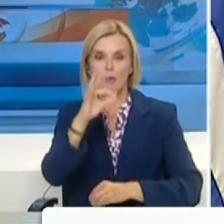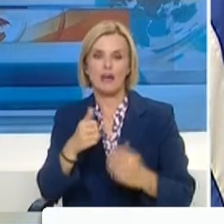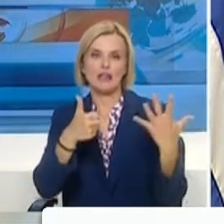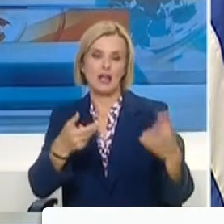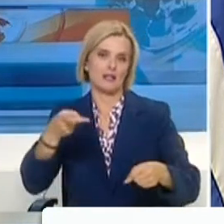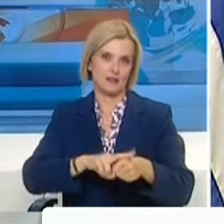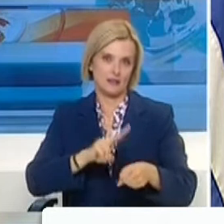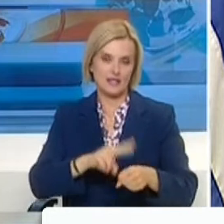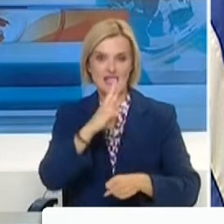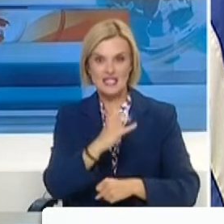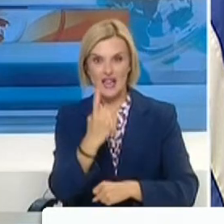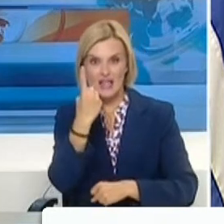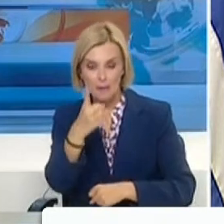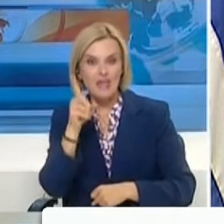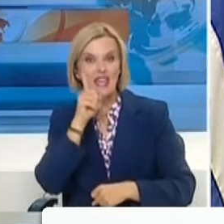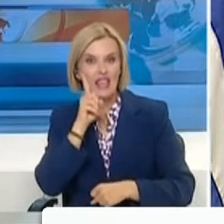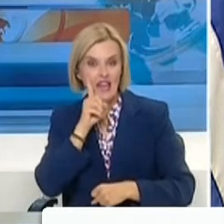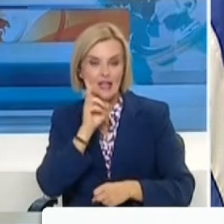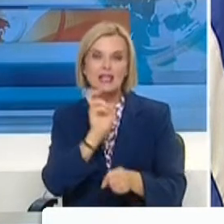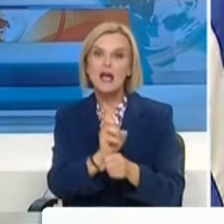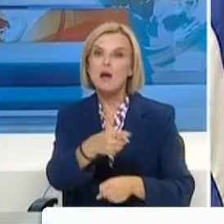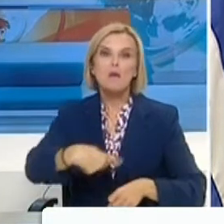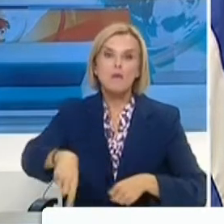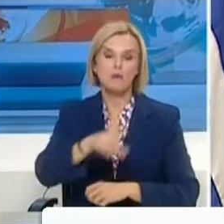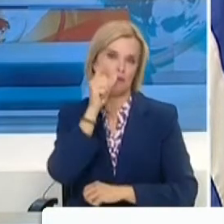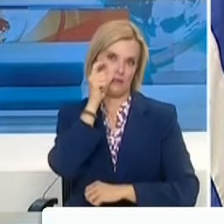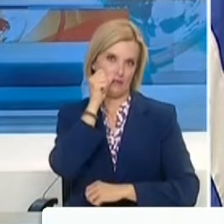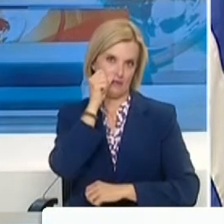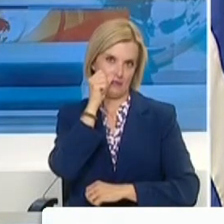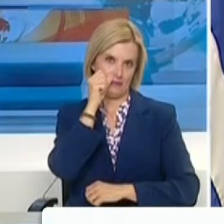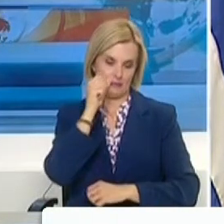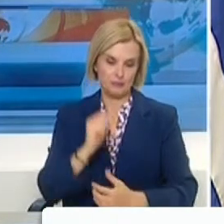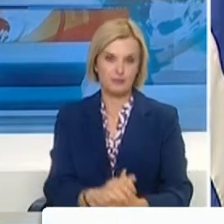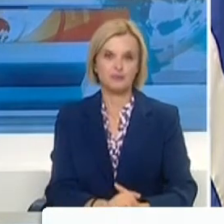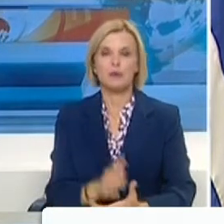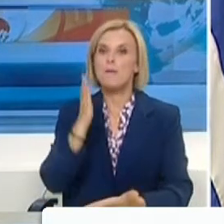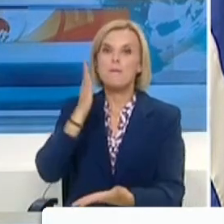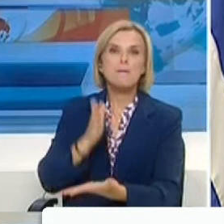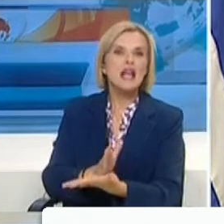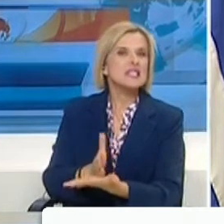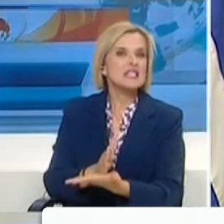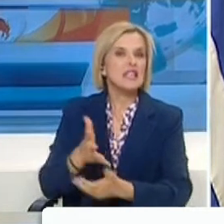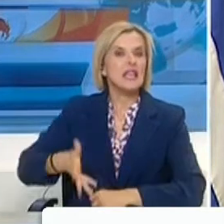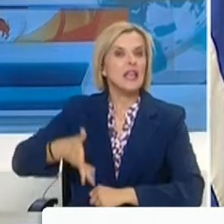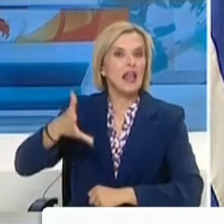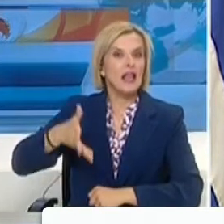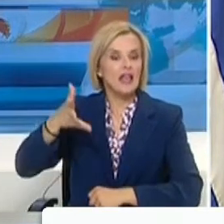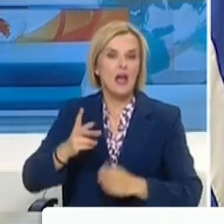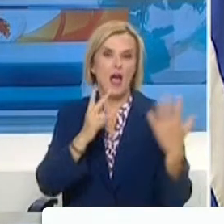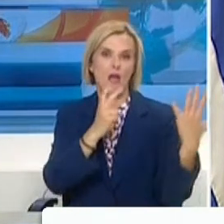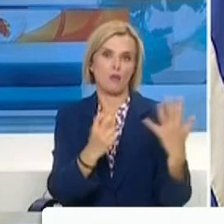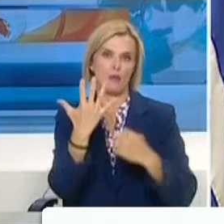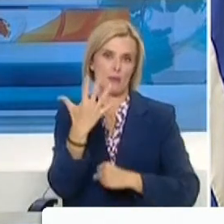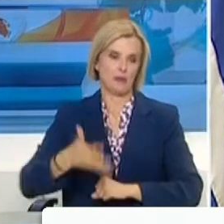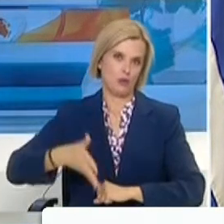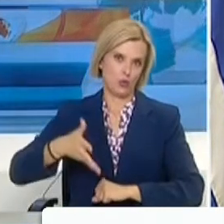41 ήταν γυναίκες, το 26,3%, και οι υπόλοιποι άνδρες. Η διάμεση ηλικία των θανόντων συμπολιτών μας ήταν τα 75